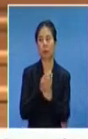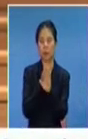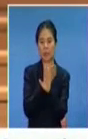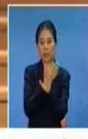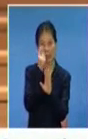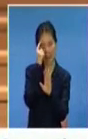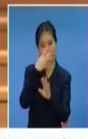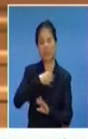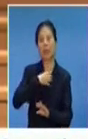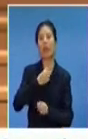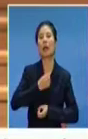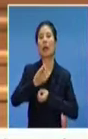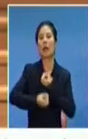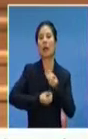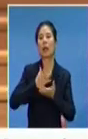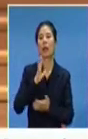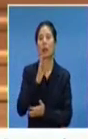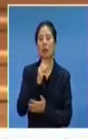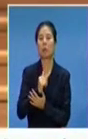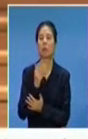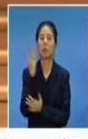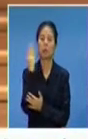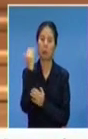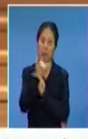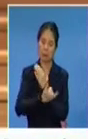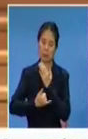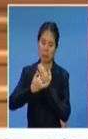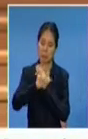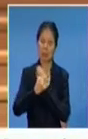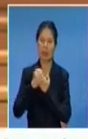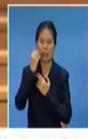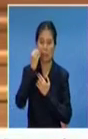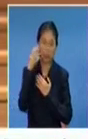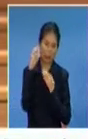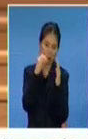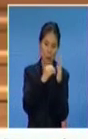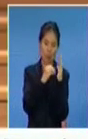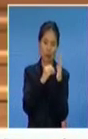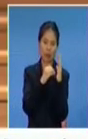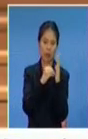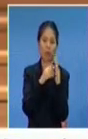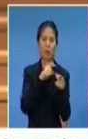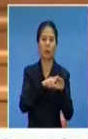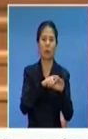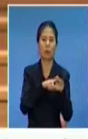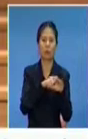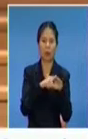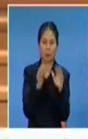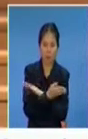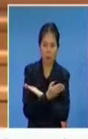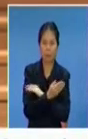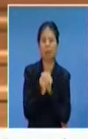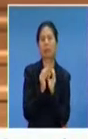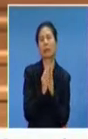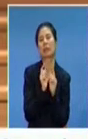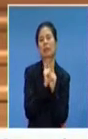เพิ่งจะกลับจากต่างประเทศมาเมื่อคืนยังปรับเวลาไม่ค่อยได้แต่ด้วยเหตุที่เรื่องนี้เป็นเรื่องที่มี